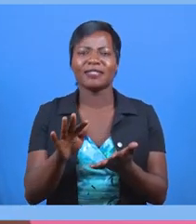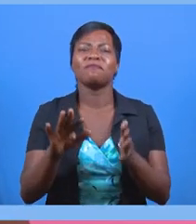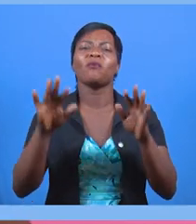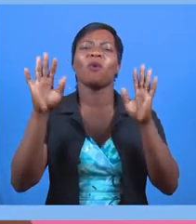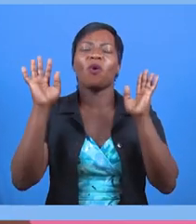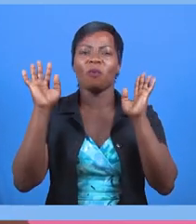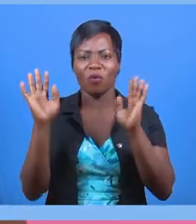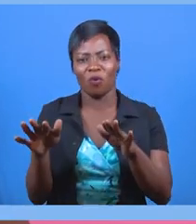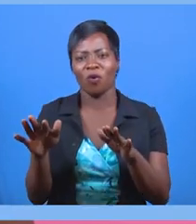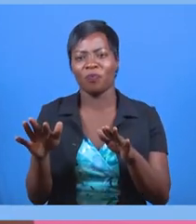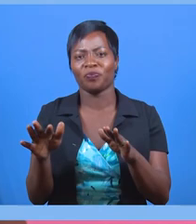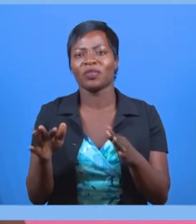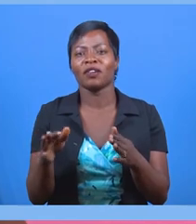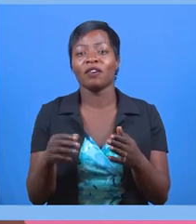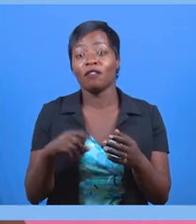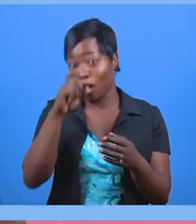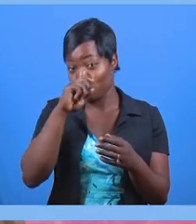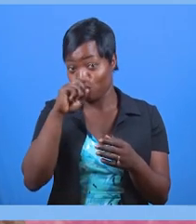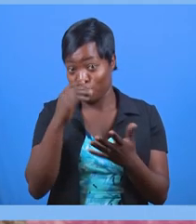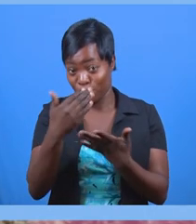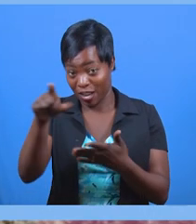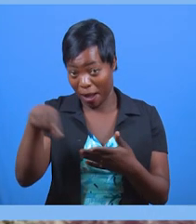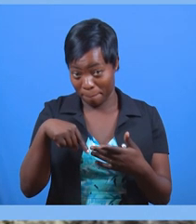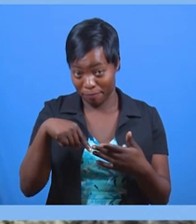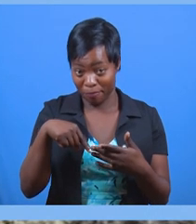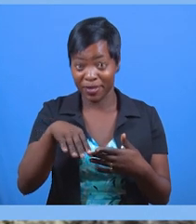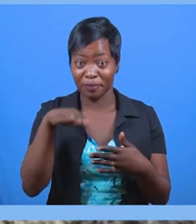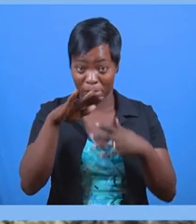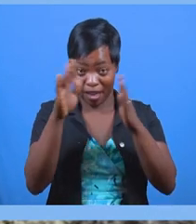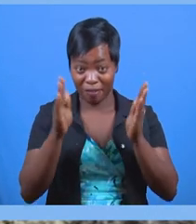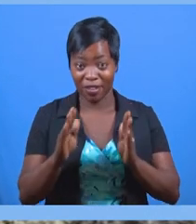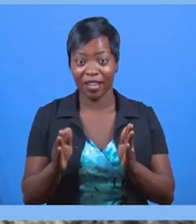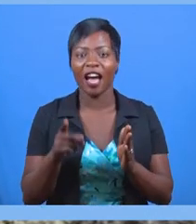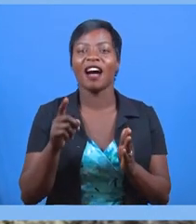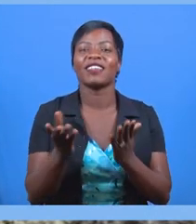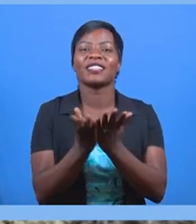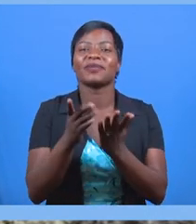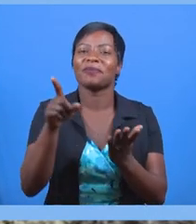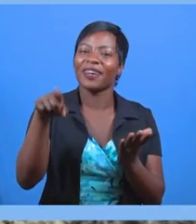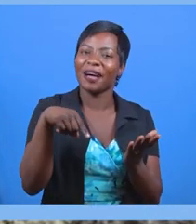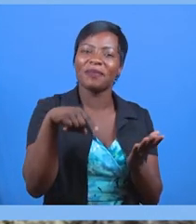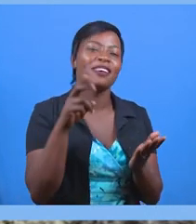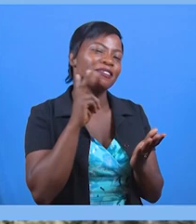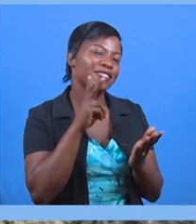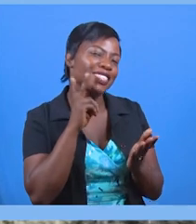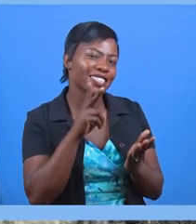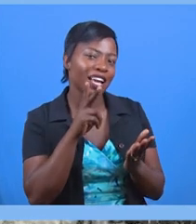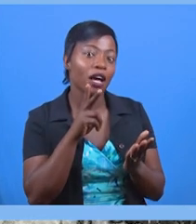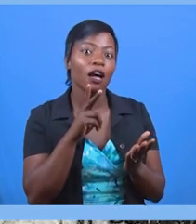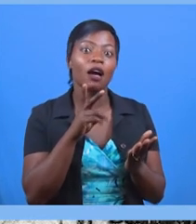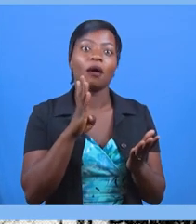vazhinji varungu vachiuya vakauya vachiita kunge vashanyi. Asi